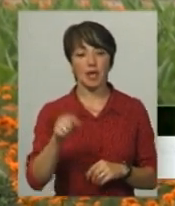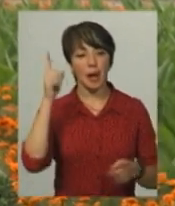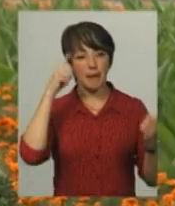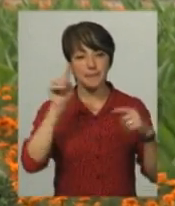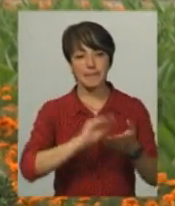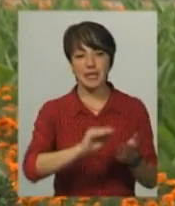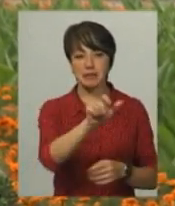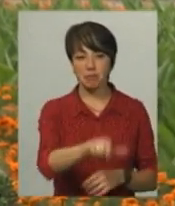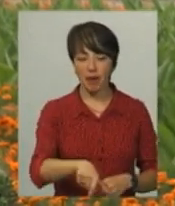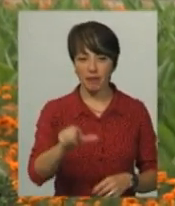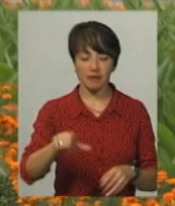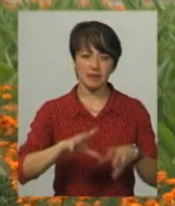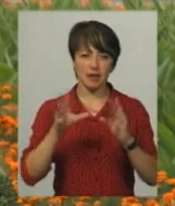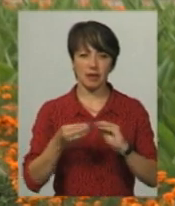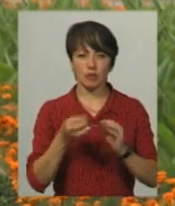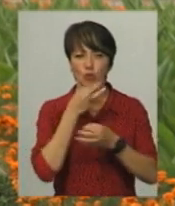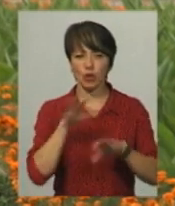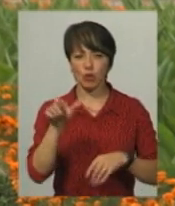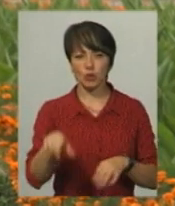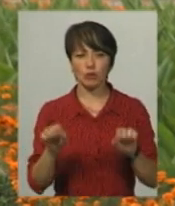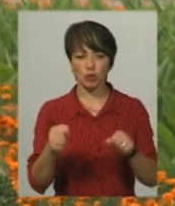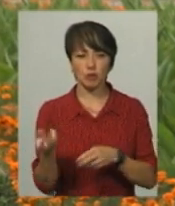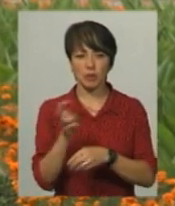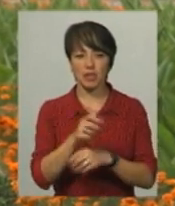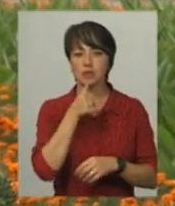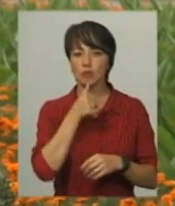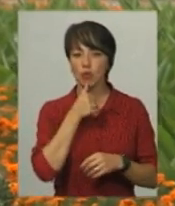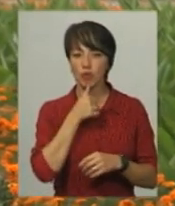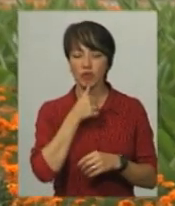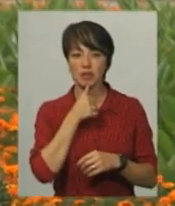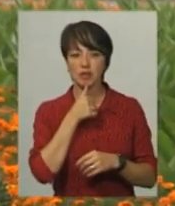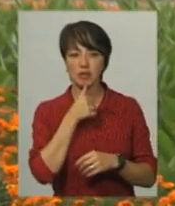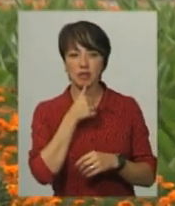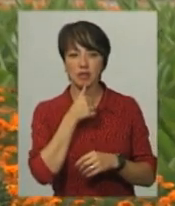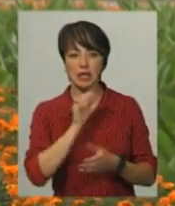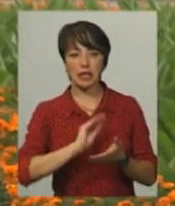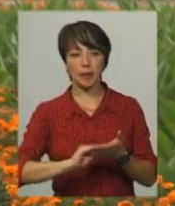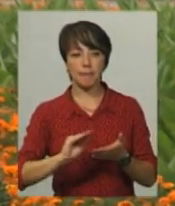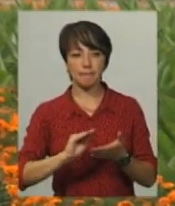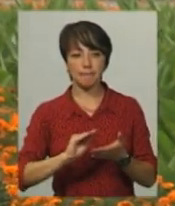письменники, ну взагалі будь-яка людина може прийти, спробувати,